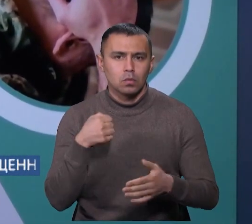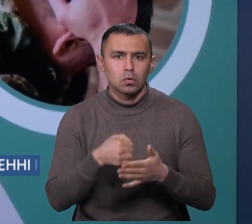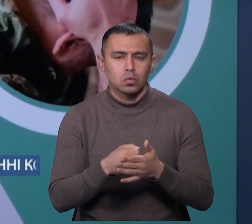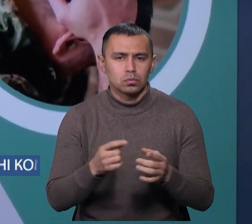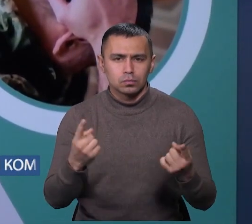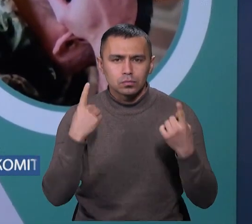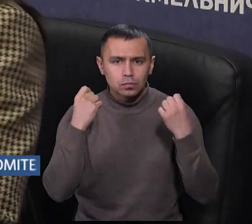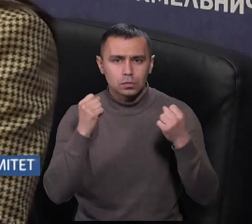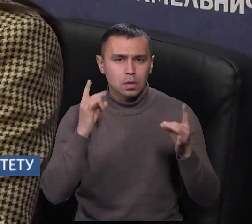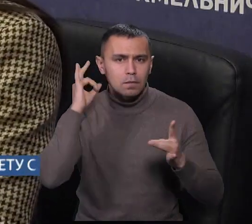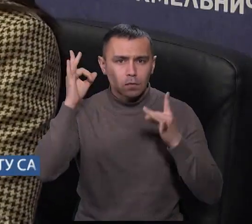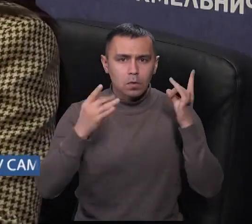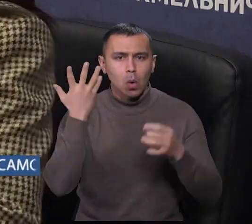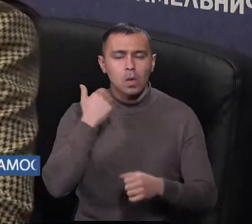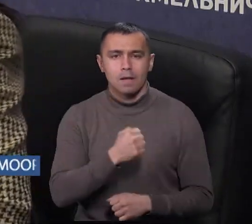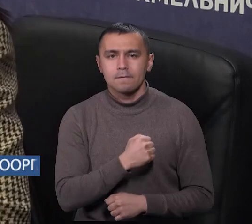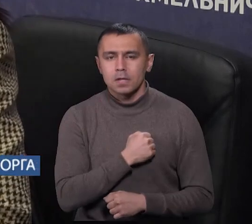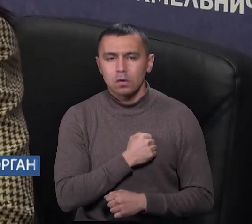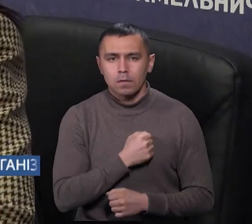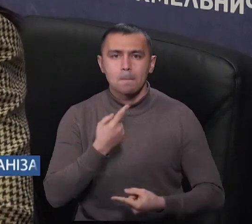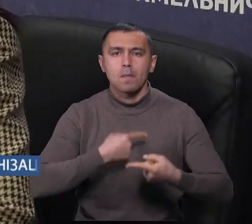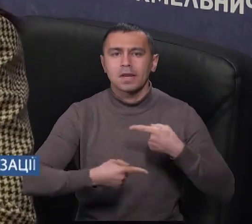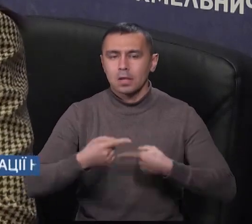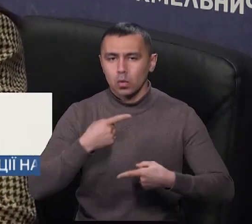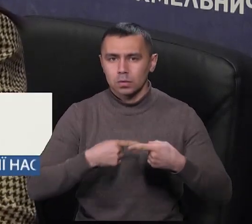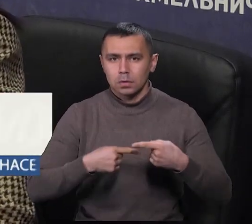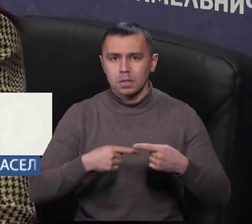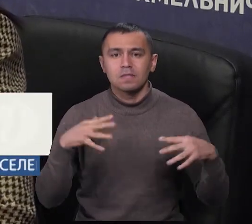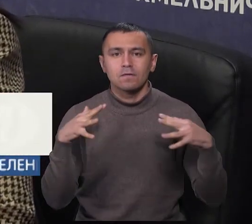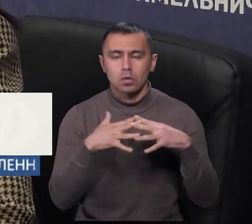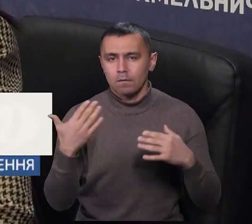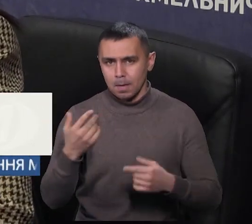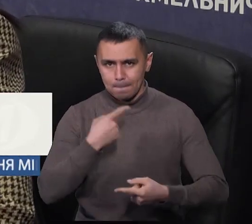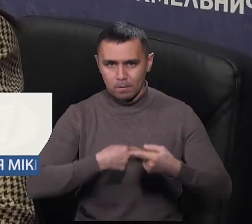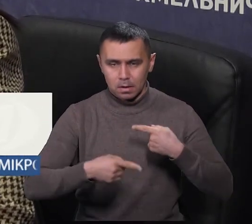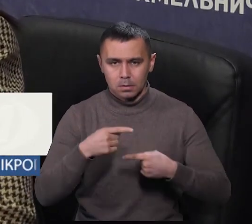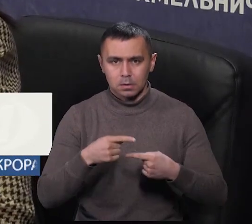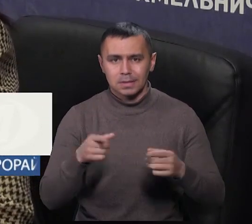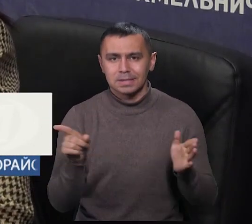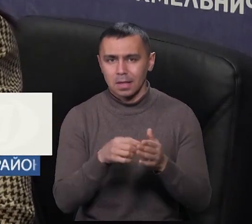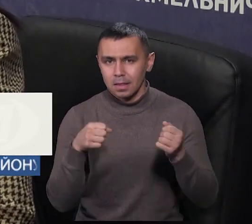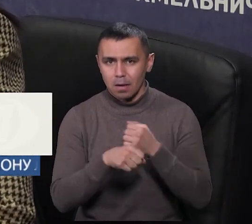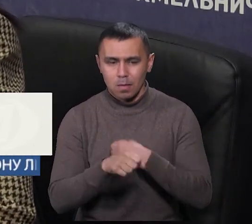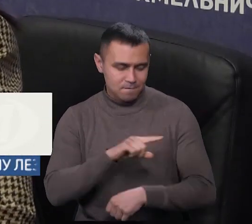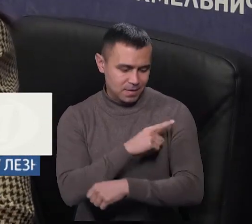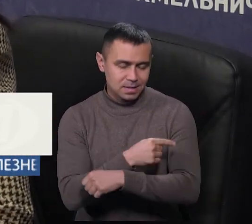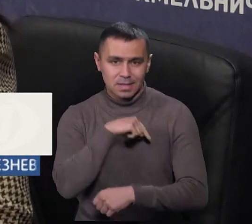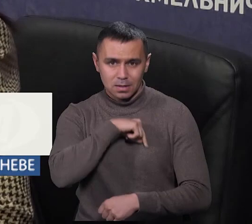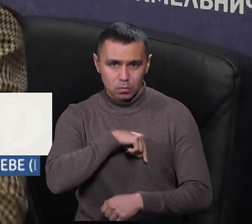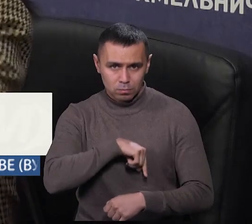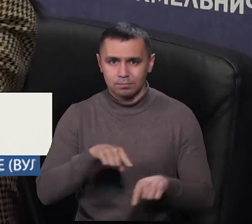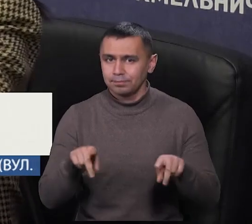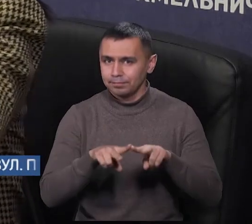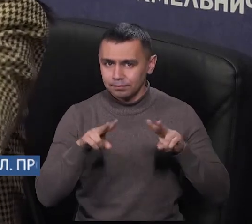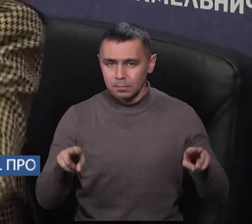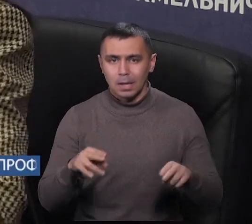гучних звуків. Коли військові повертаються з фронту, вони повертаються травмовані як фізично, так і психологічно.